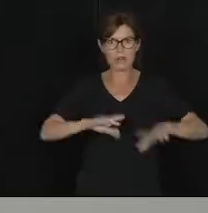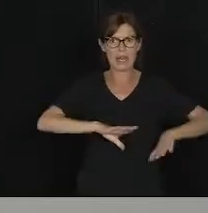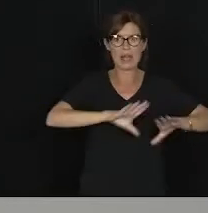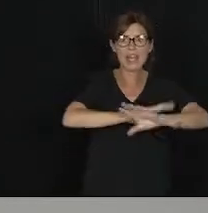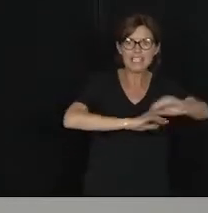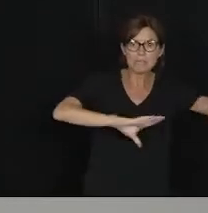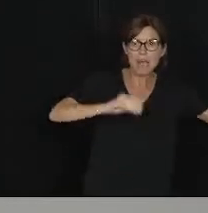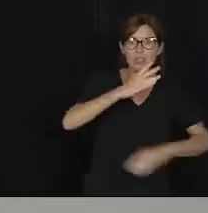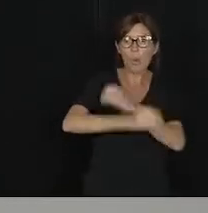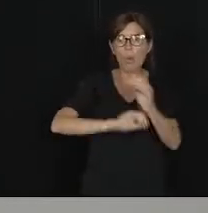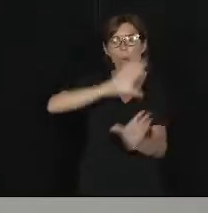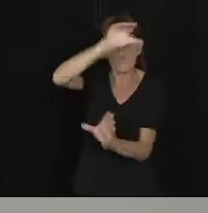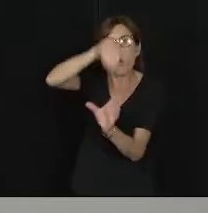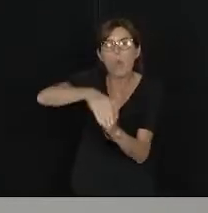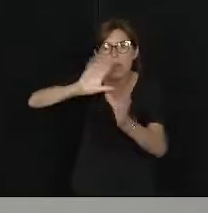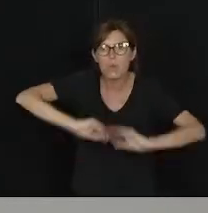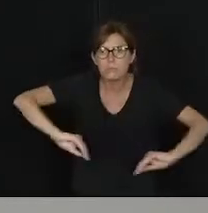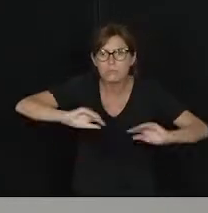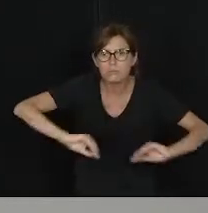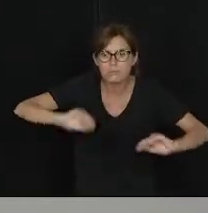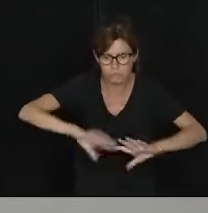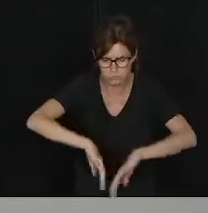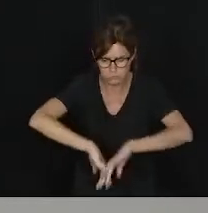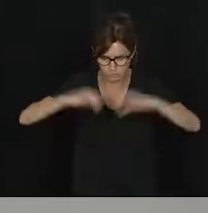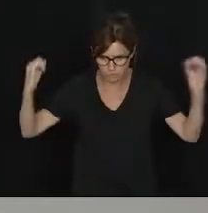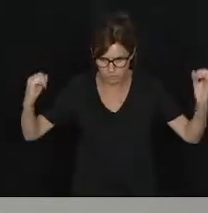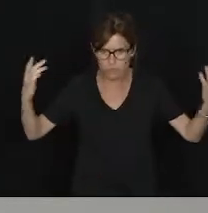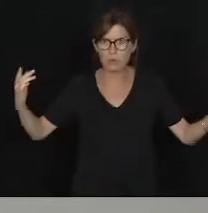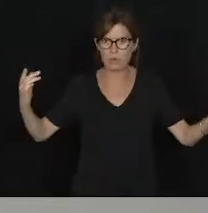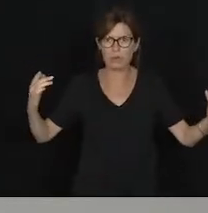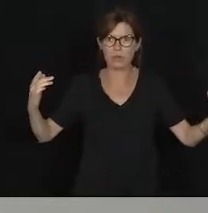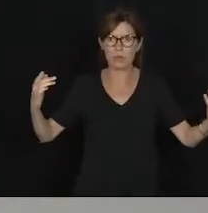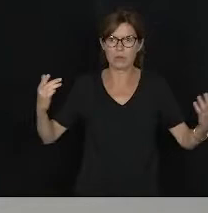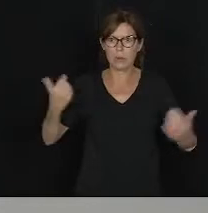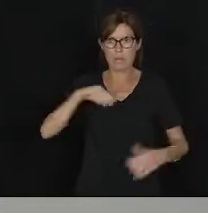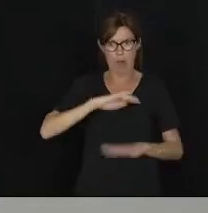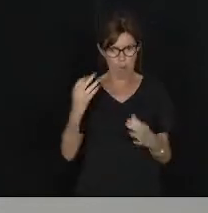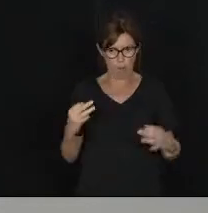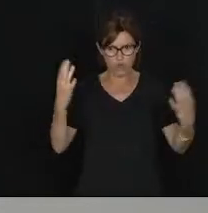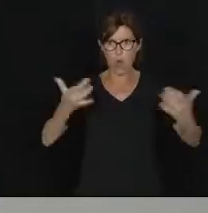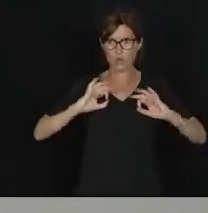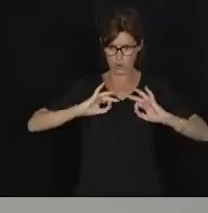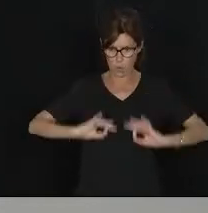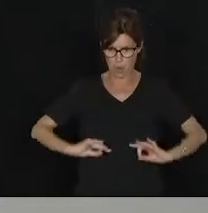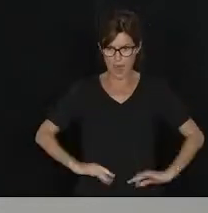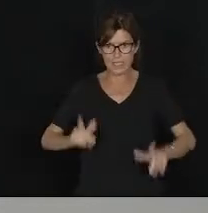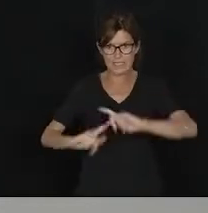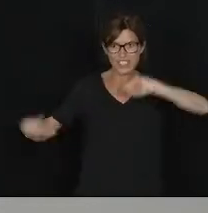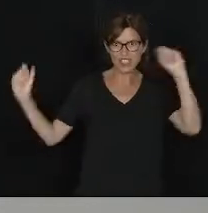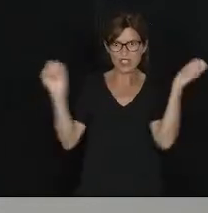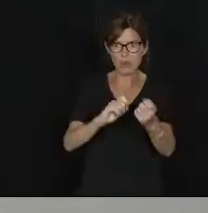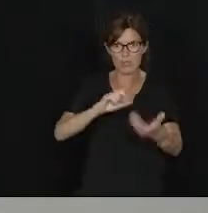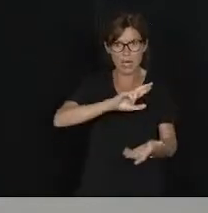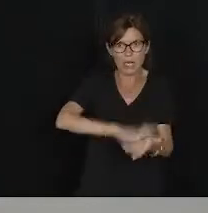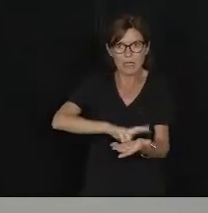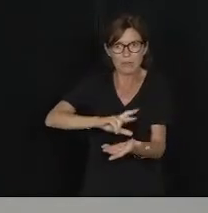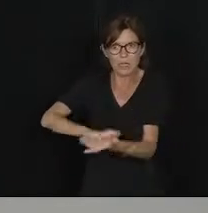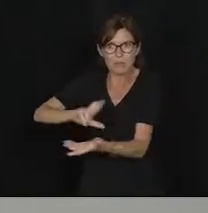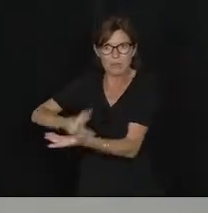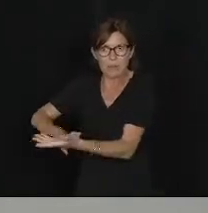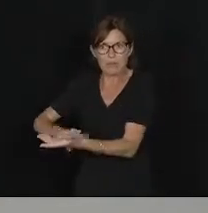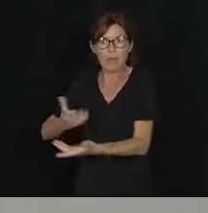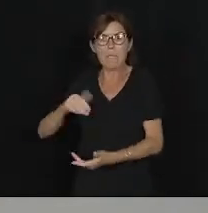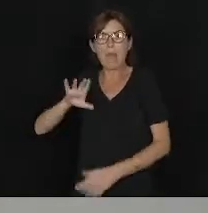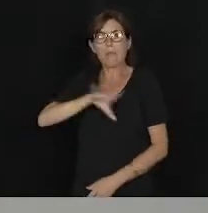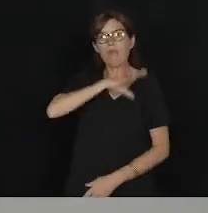contenu enseigné, de pratique, soumettent le temps scolaire à l'épreuve de l'instable, du non prédictible, hein, et les